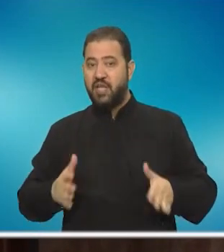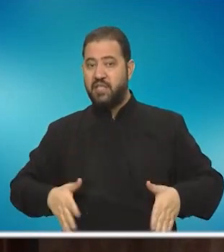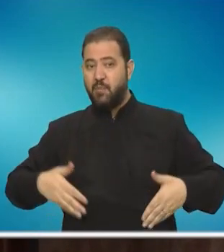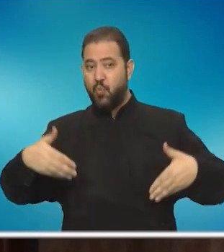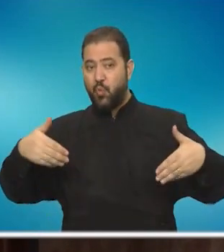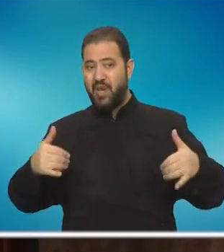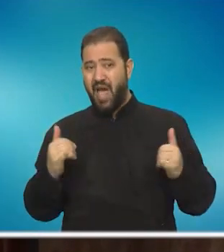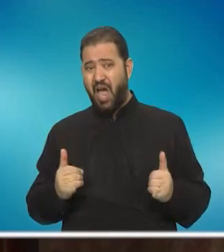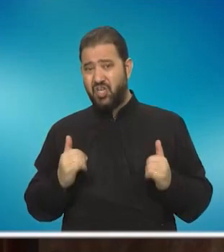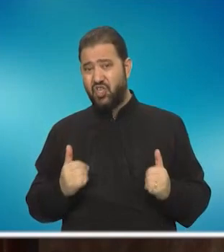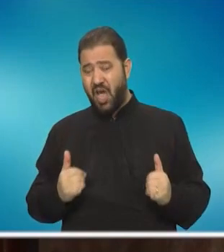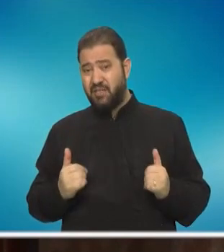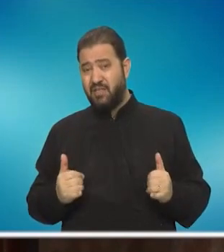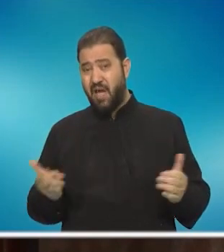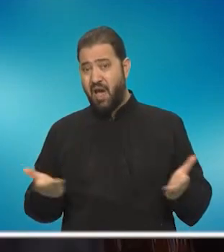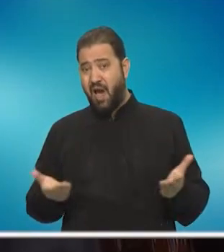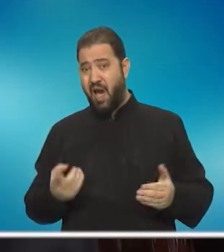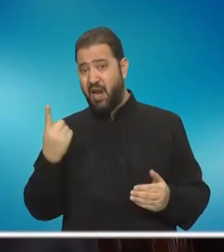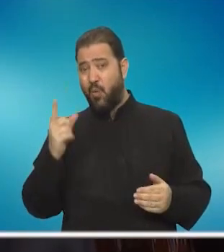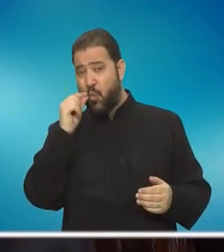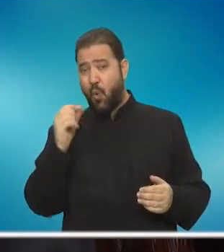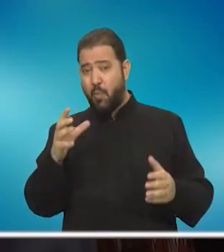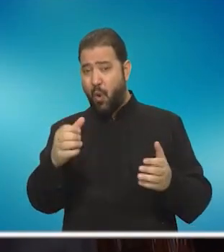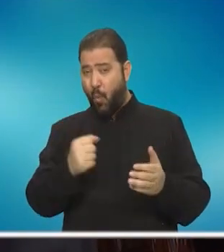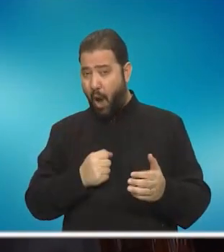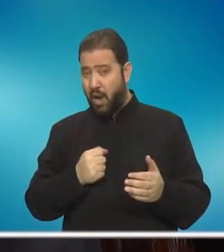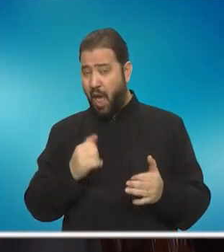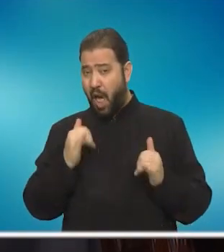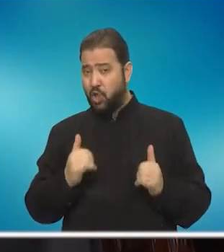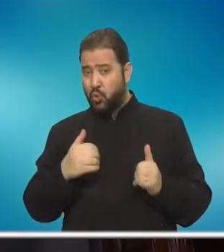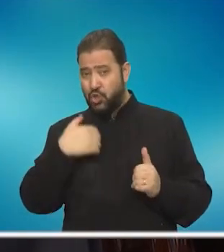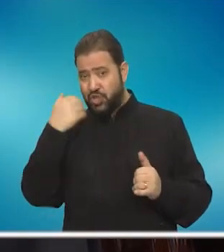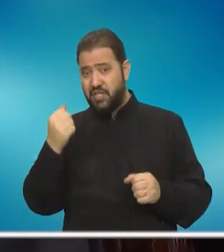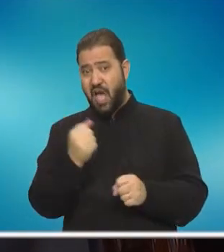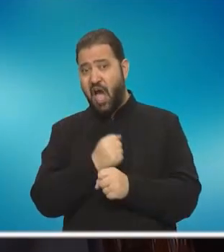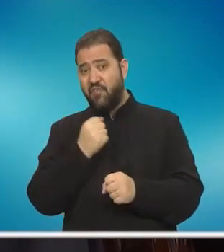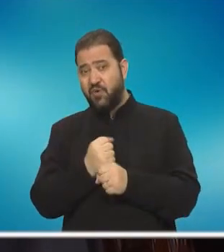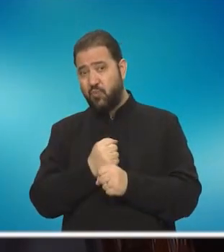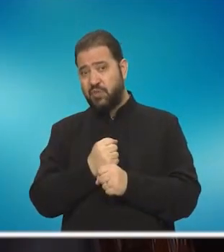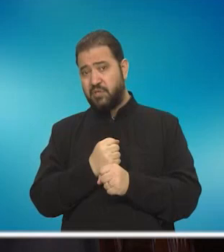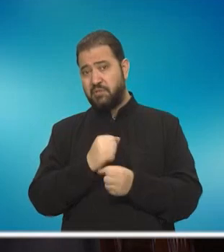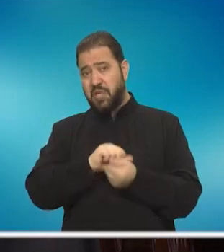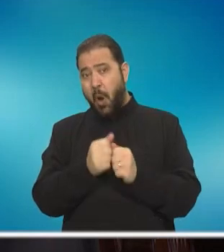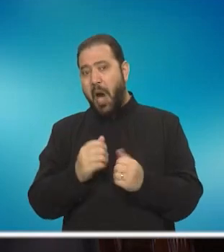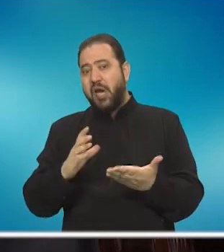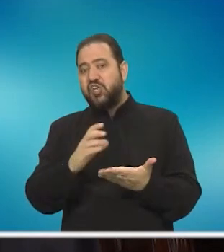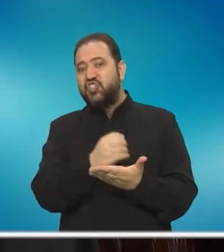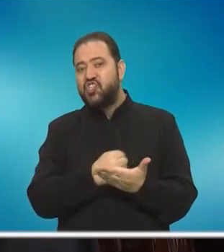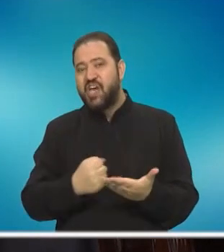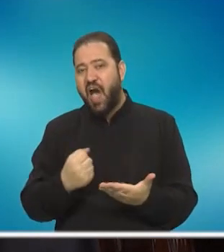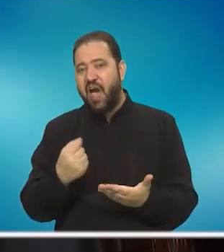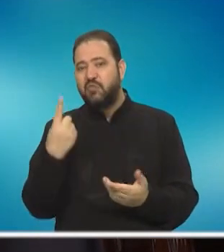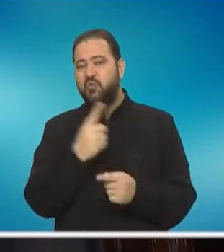pe care și satisfacția pe care un om o are atunci când a împlinit sau a dobândit un lucru mărunt în